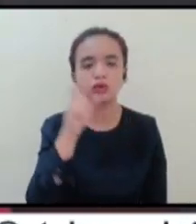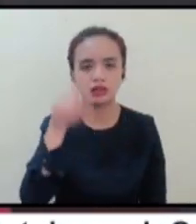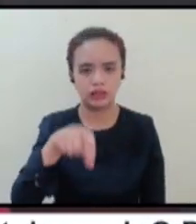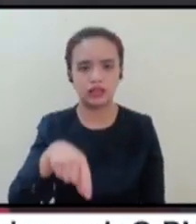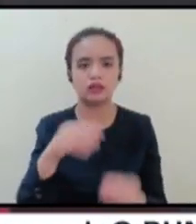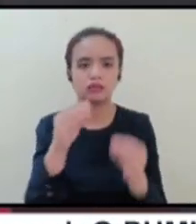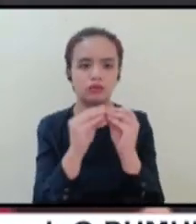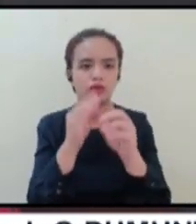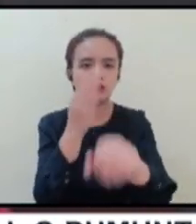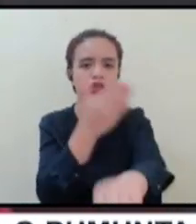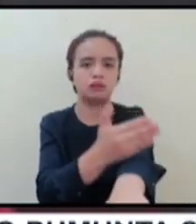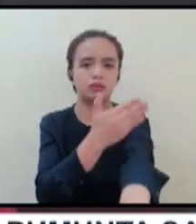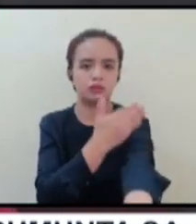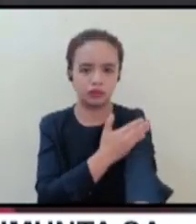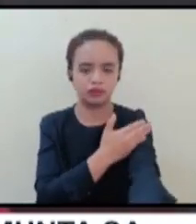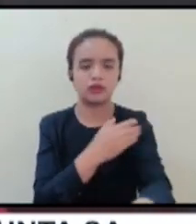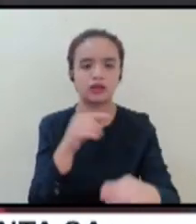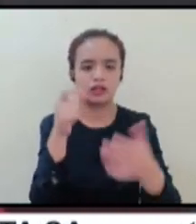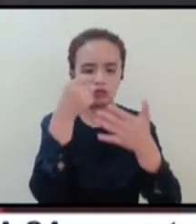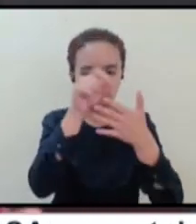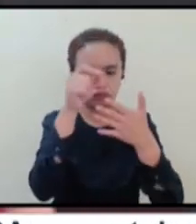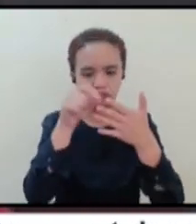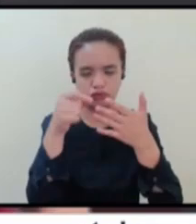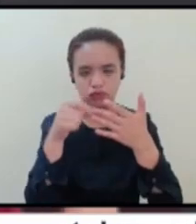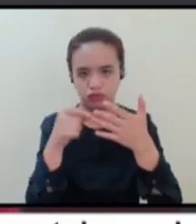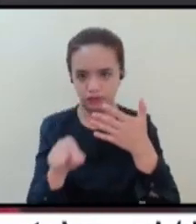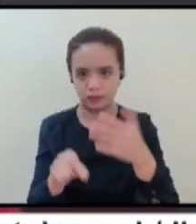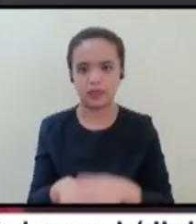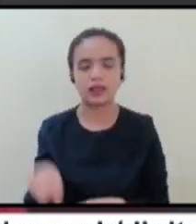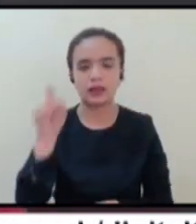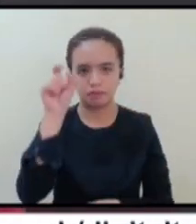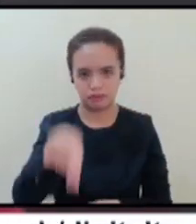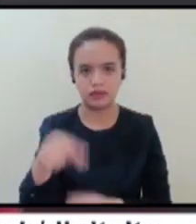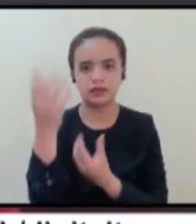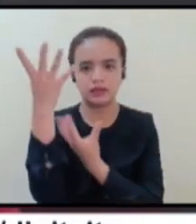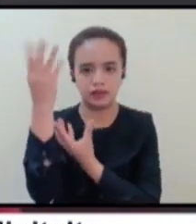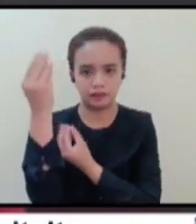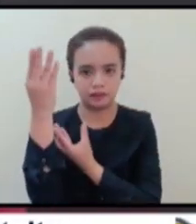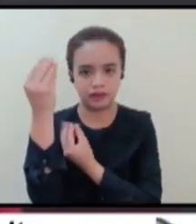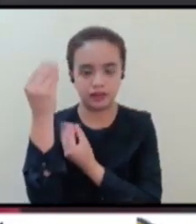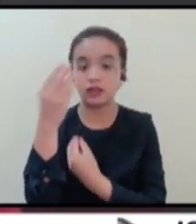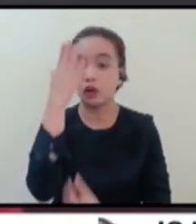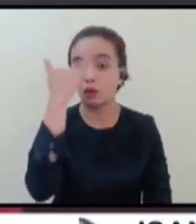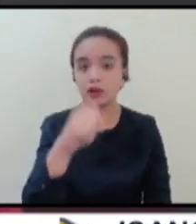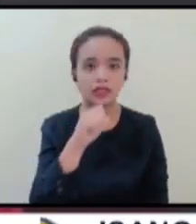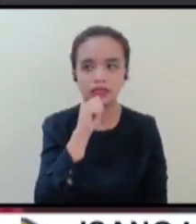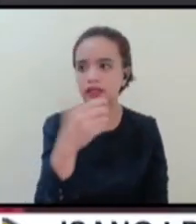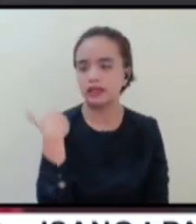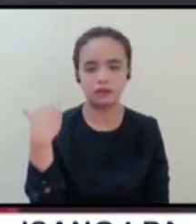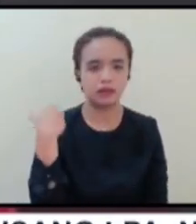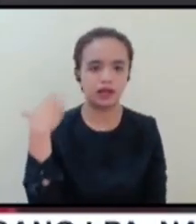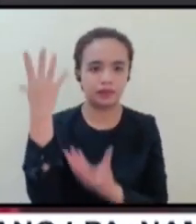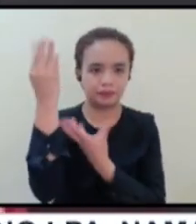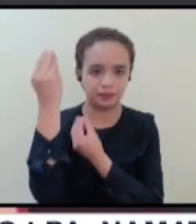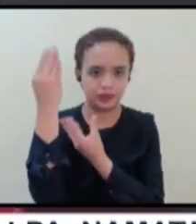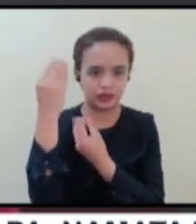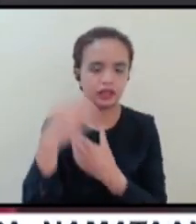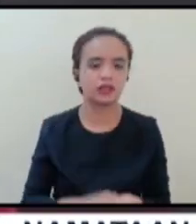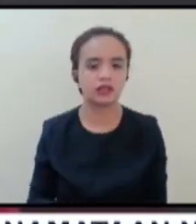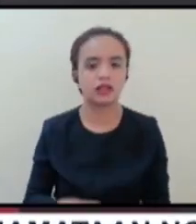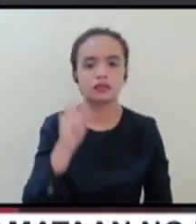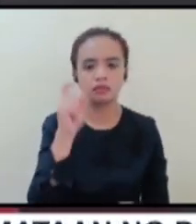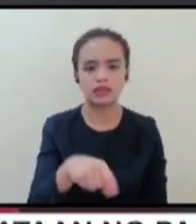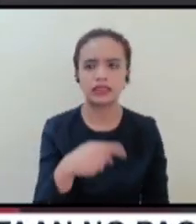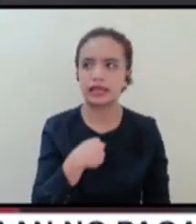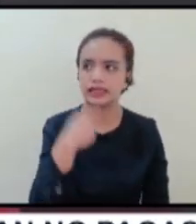improving itong indicator na ito. Kailangan i-update ito sapagkat hindi na updated. At kailangan pang, sa